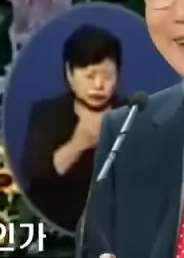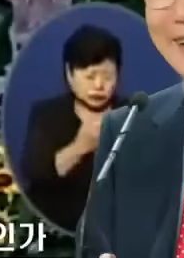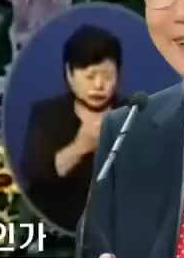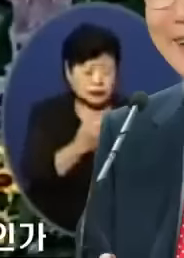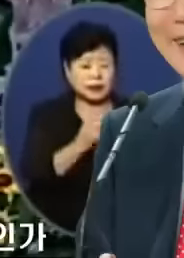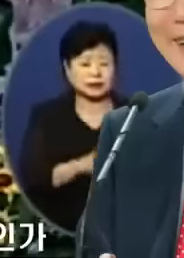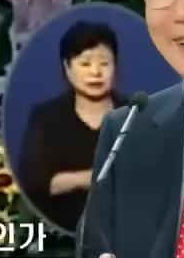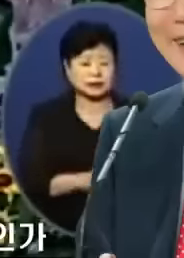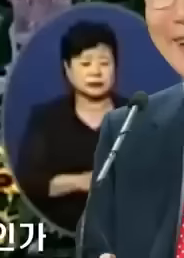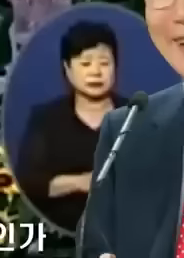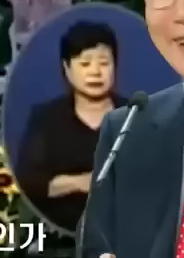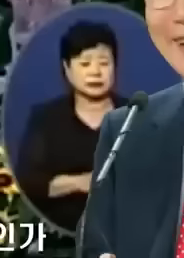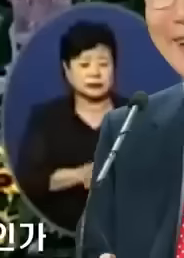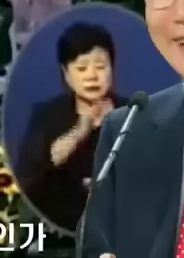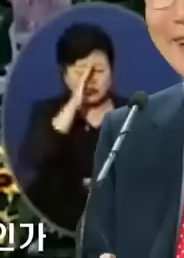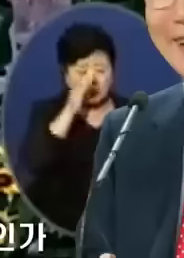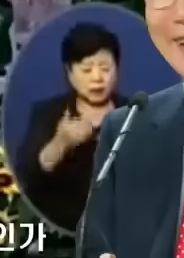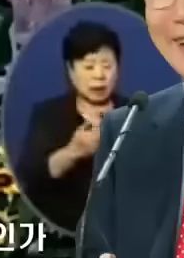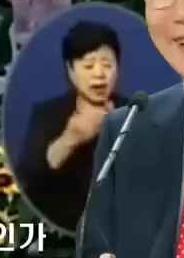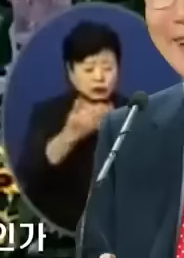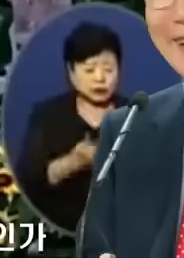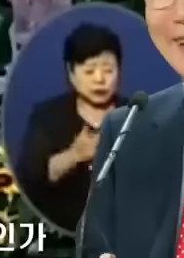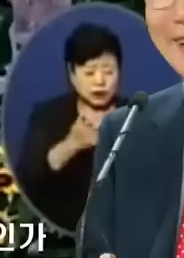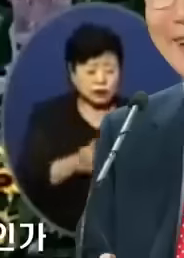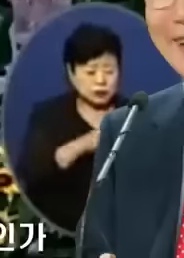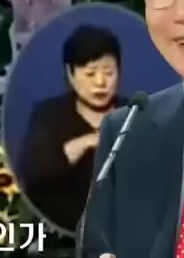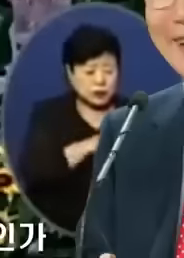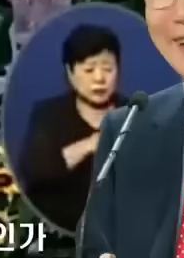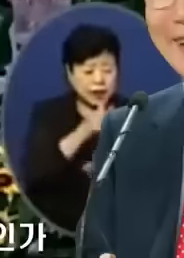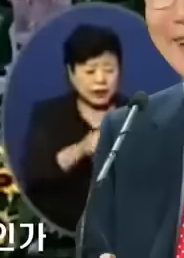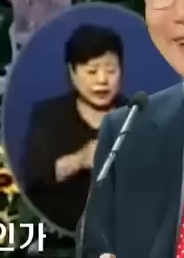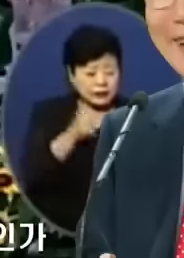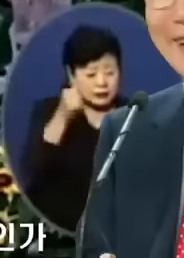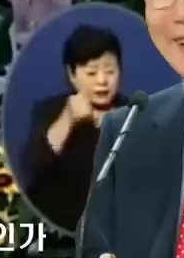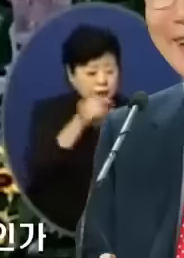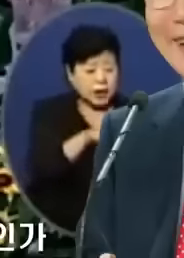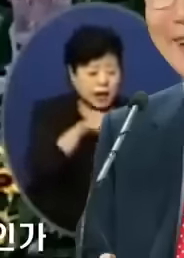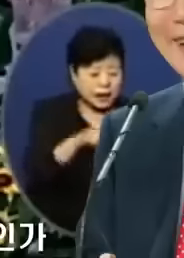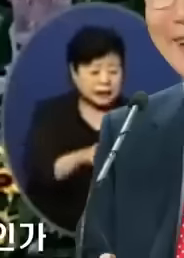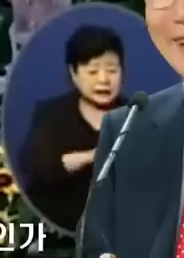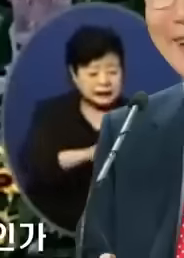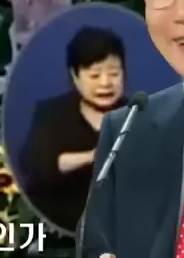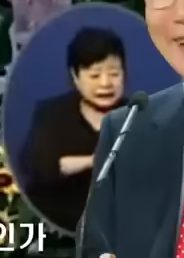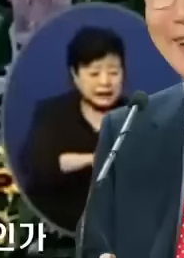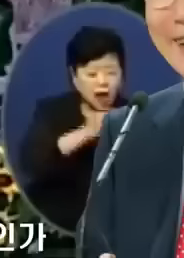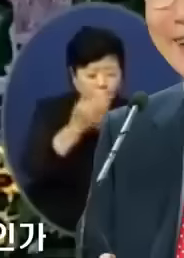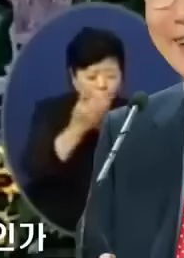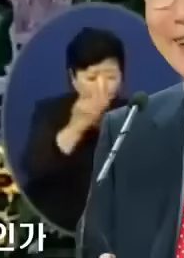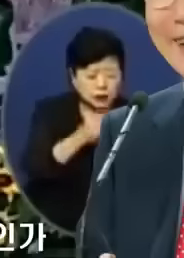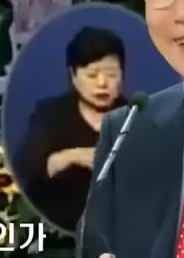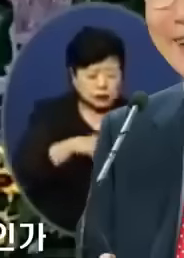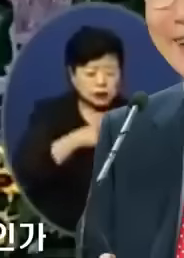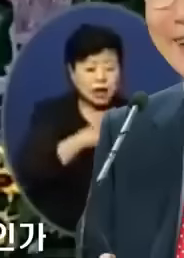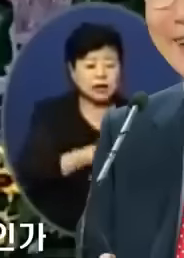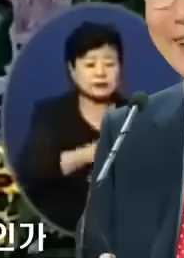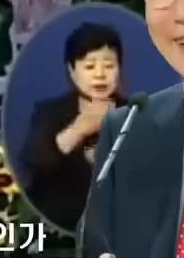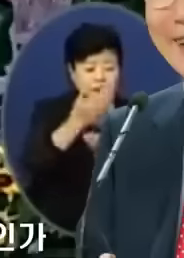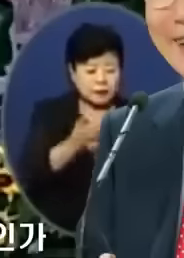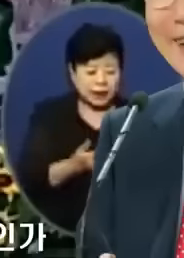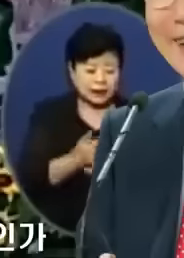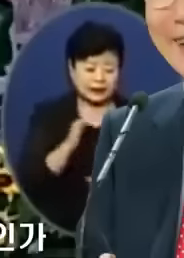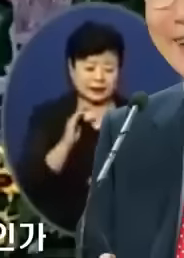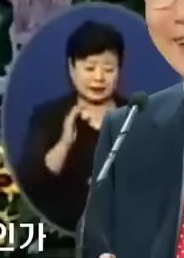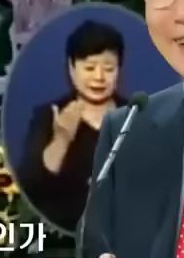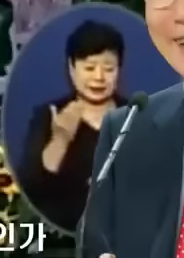충만의 면역성을 주심으로 예수 그리스도 이름과 우리 하나님의 성령 안에 씻음과 거룩함과 의롭다 하심을 갖게